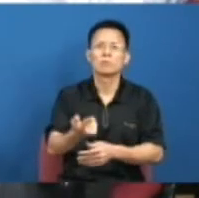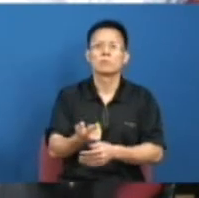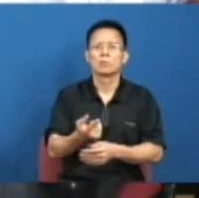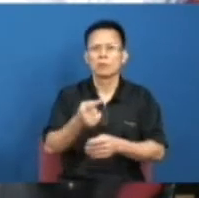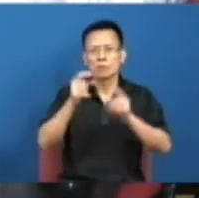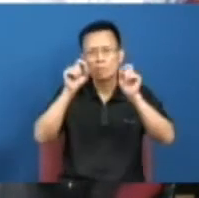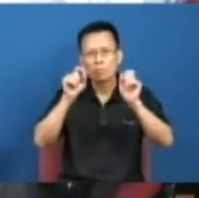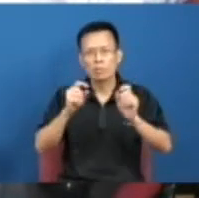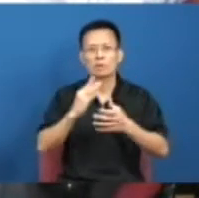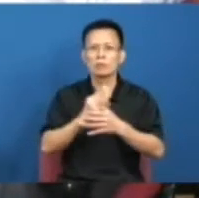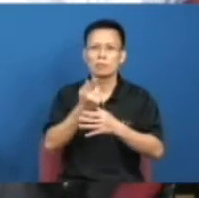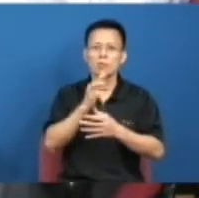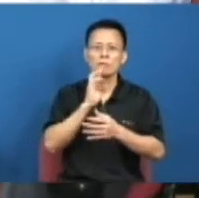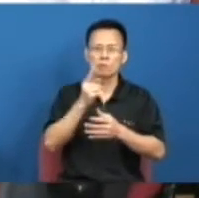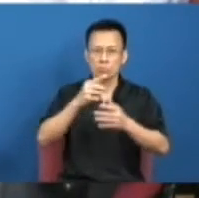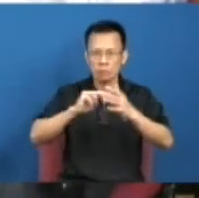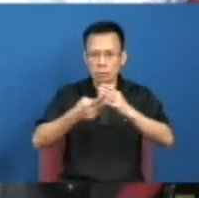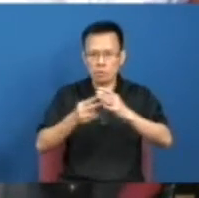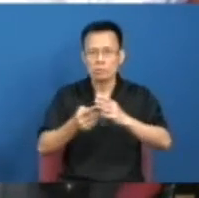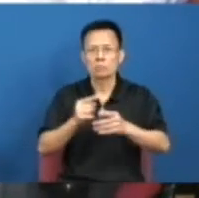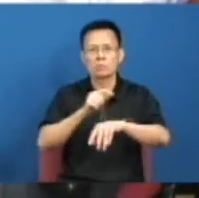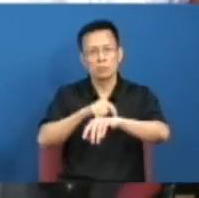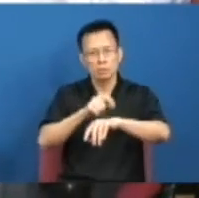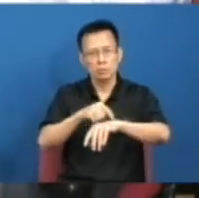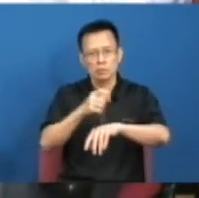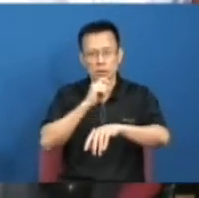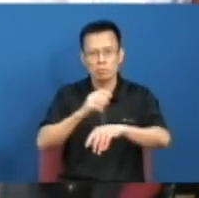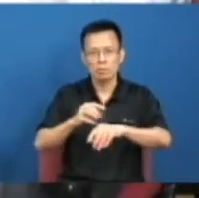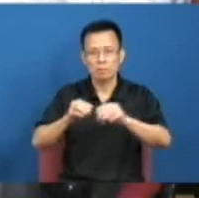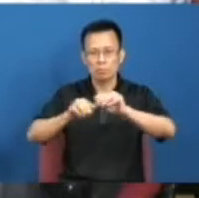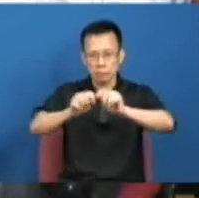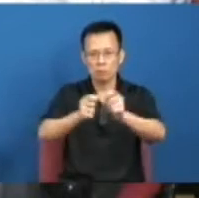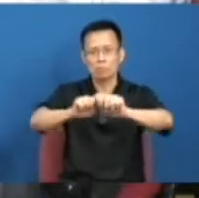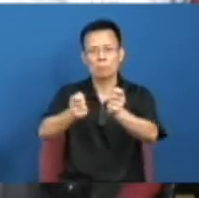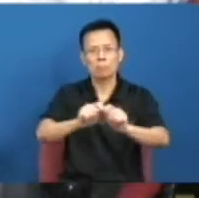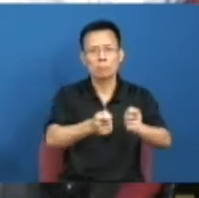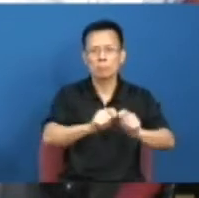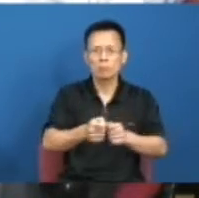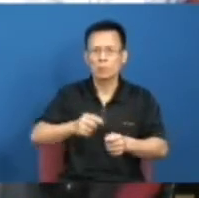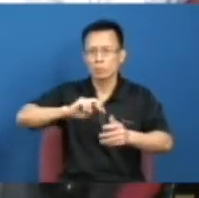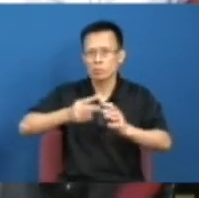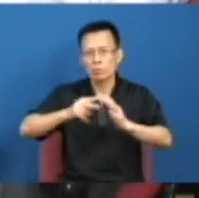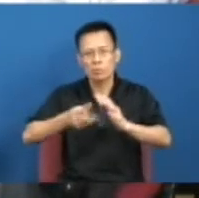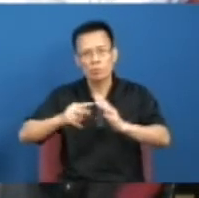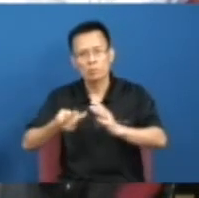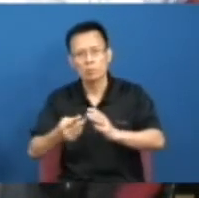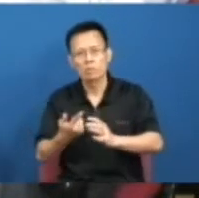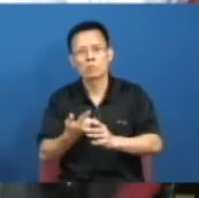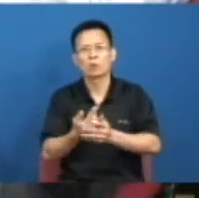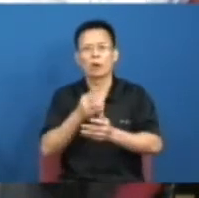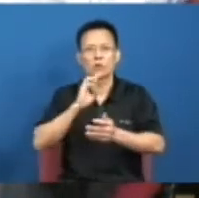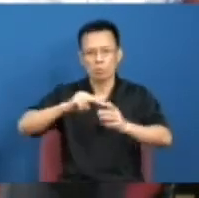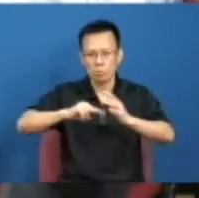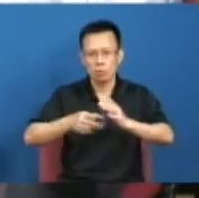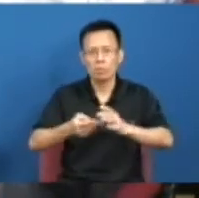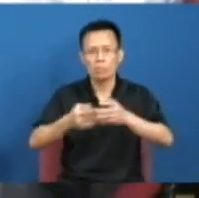咧？因為你做維修嗰時候咧，可能有拆嘢啊，好多嘢改過啊，咁如果你改完